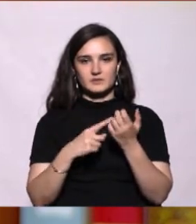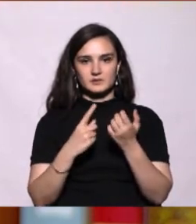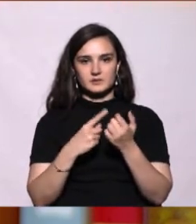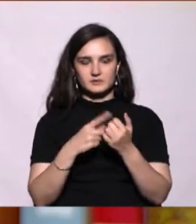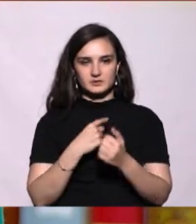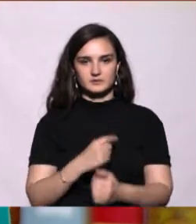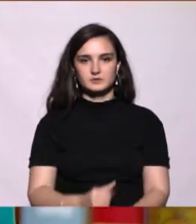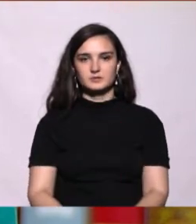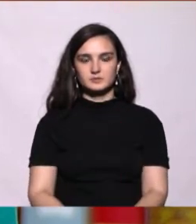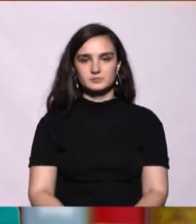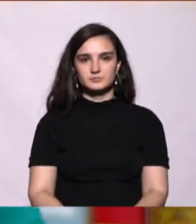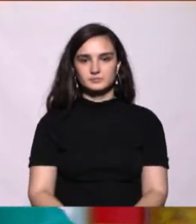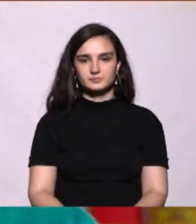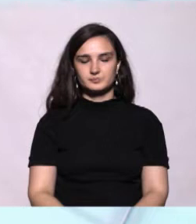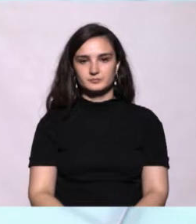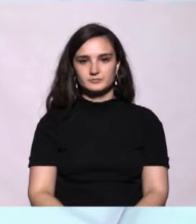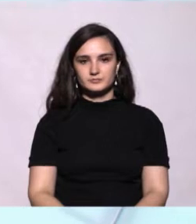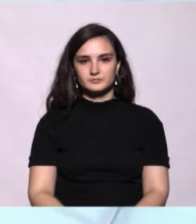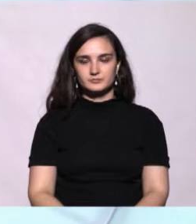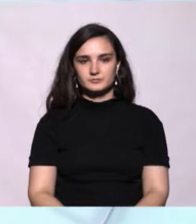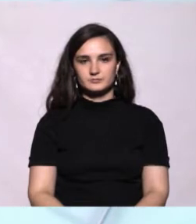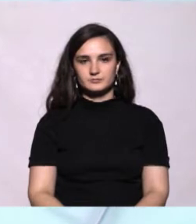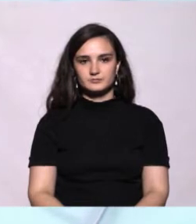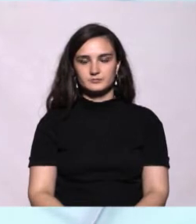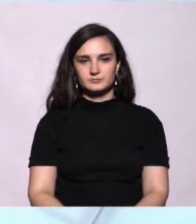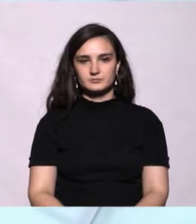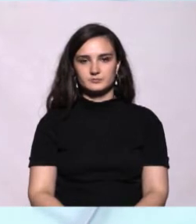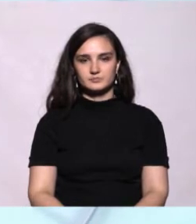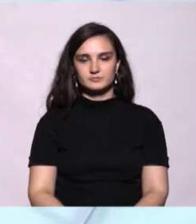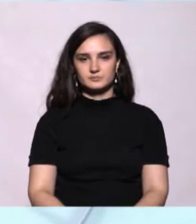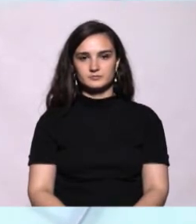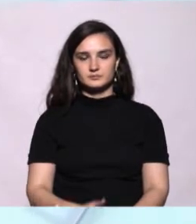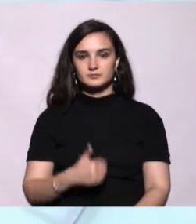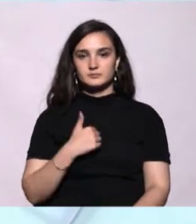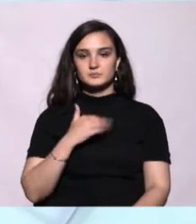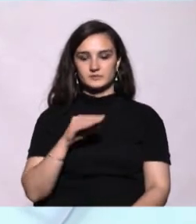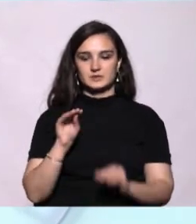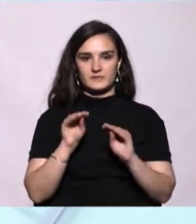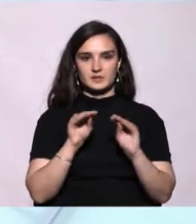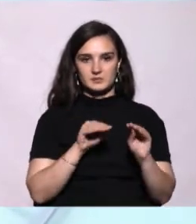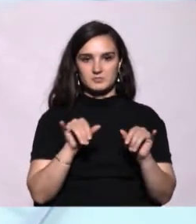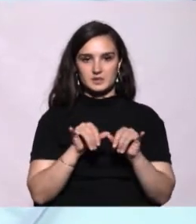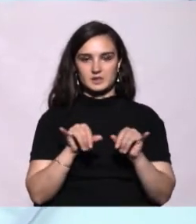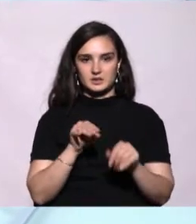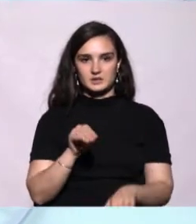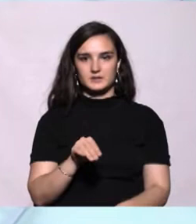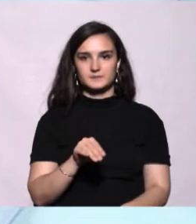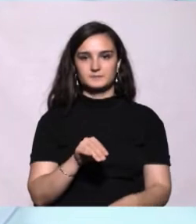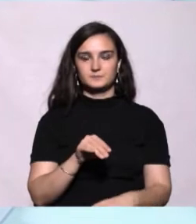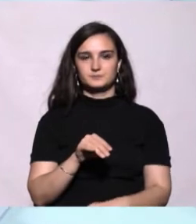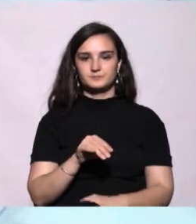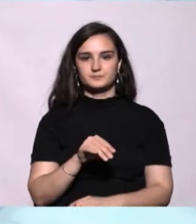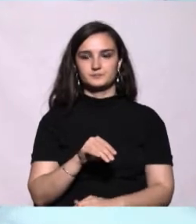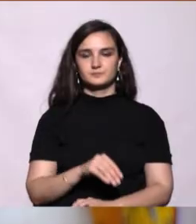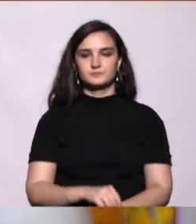Და ერთად ჩვენ დავითვლით. So, I will put the cards on the table like